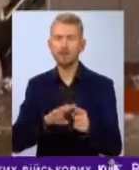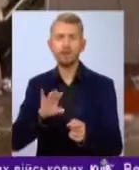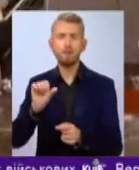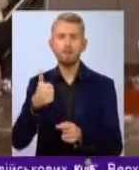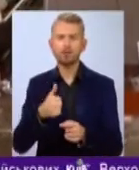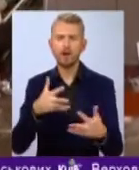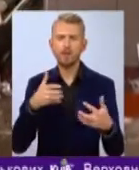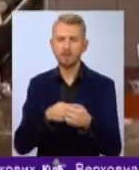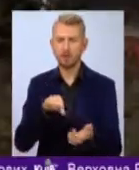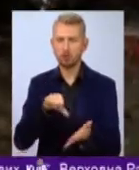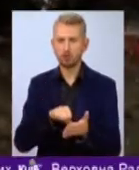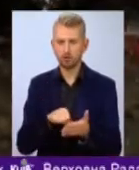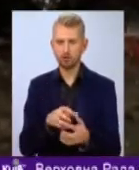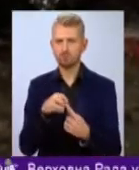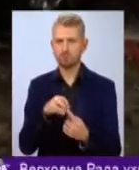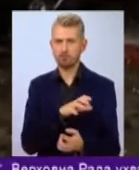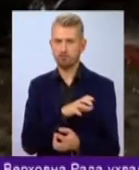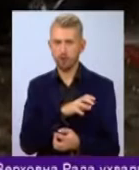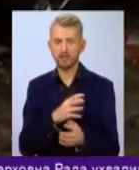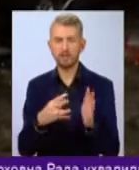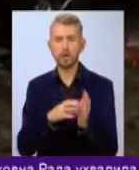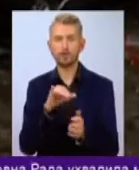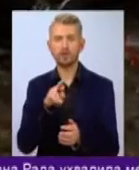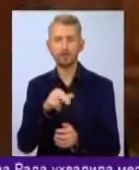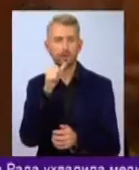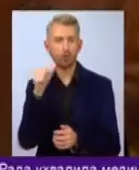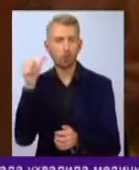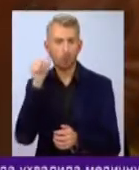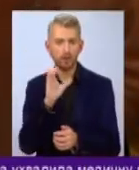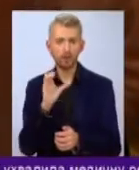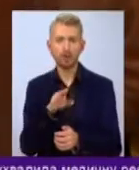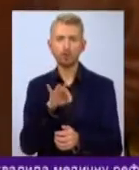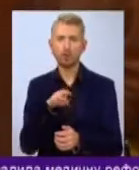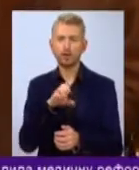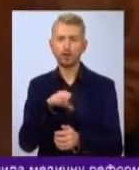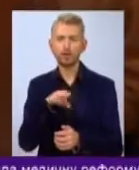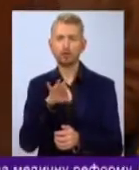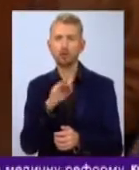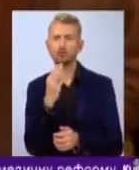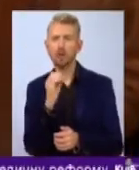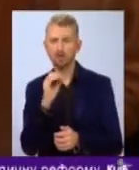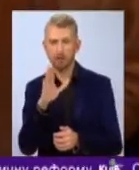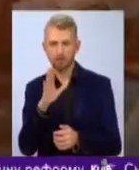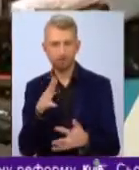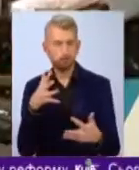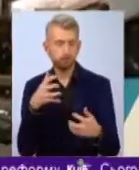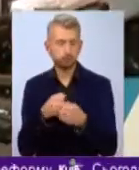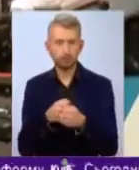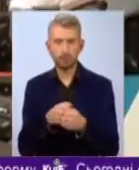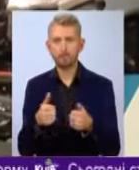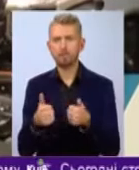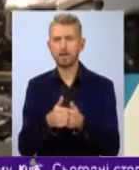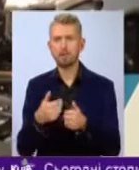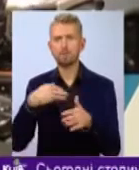за участю мажорів. Нагадаю, що 9 січня минулого року Станіслав Толстошеєв скоїв смертельну ДТП біля метро Лівобережна.